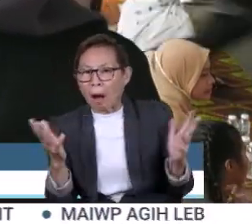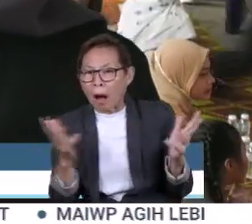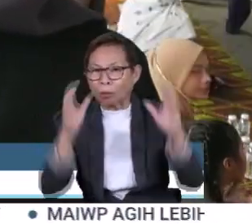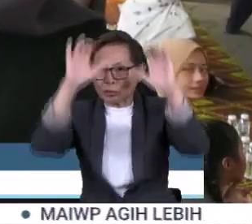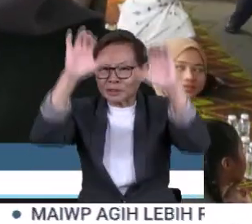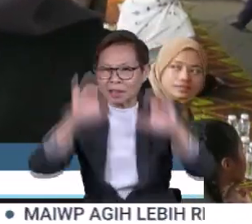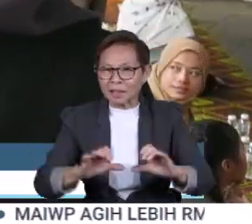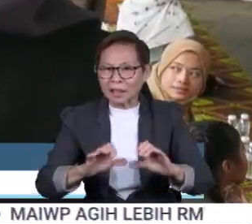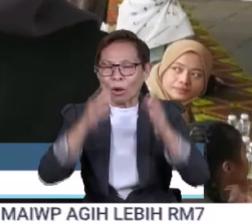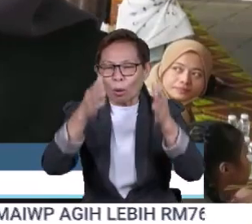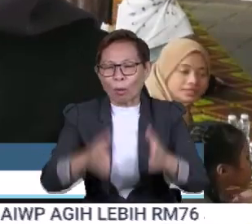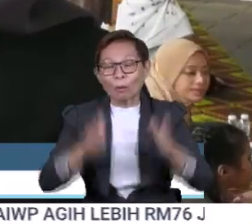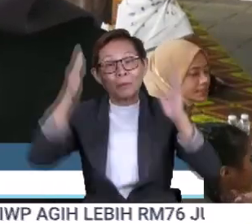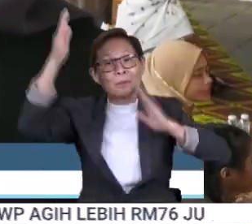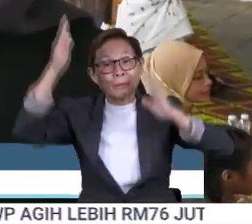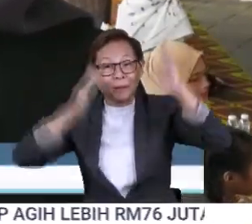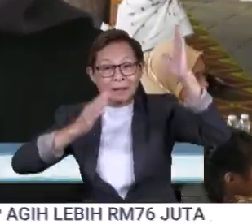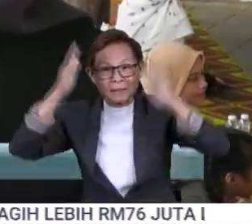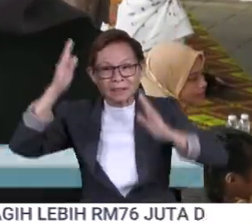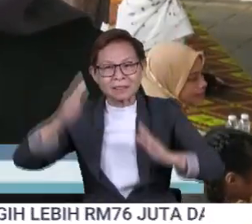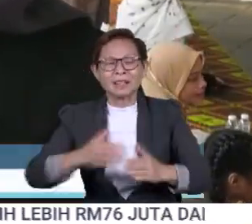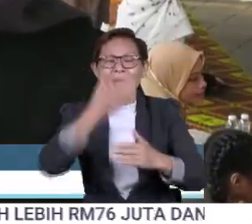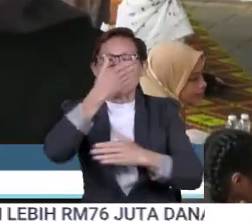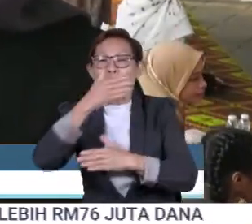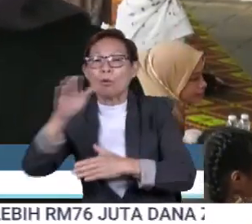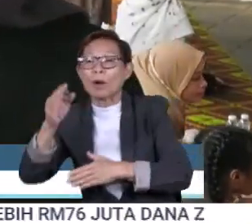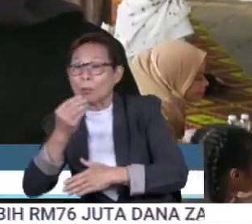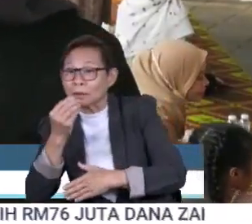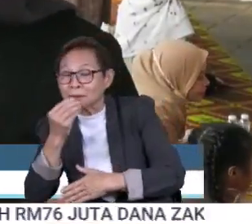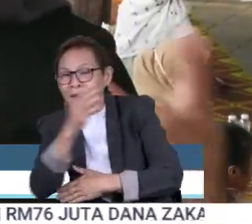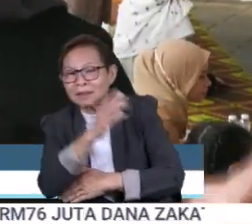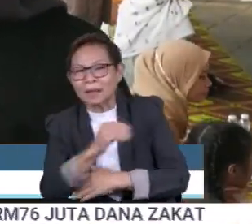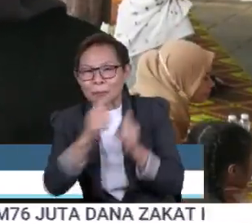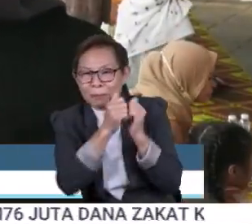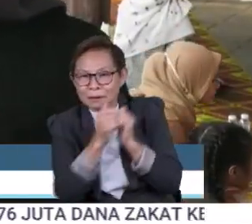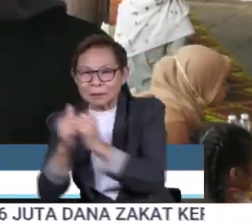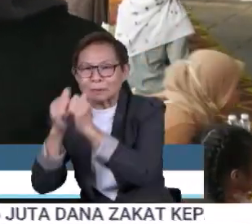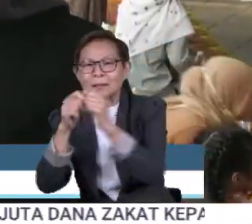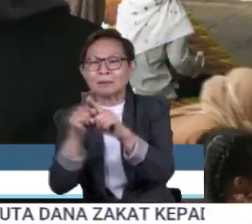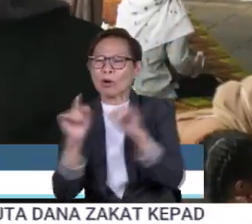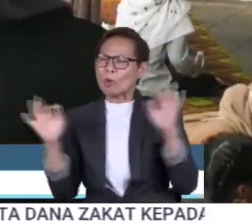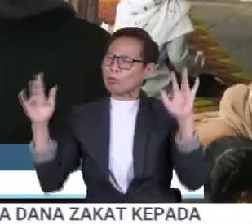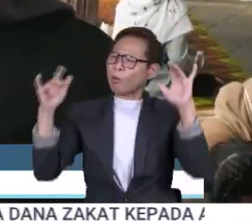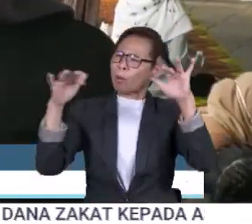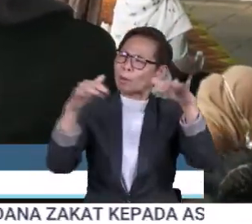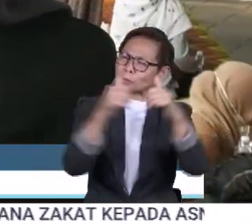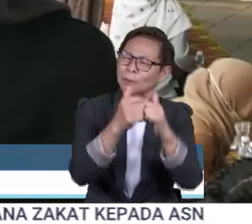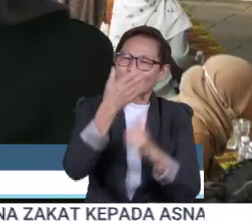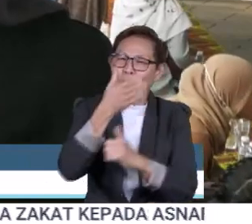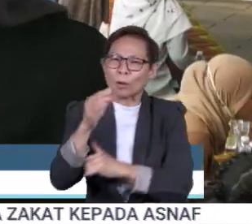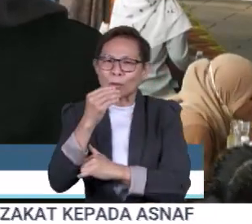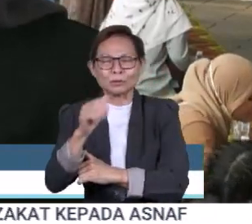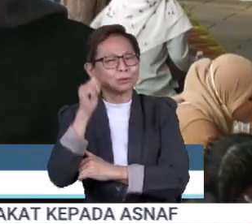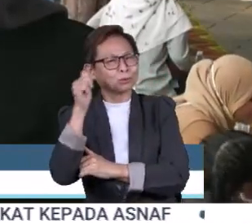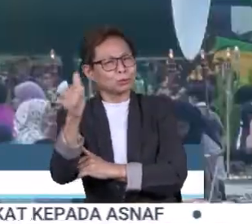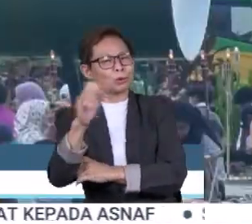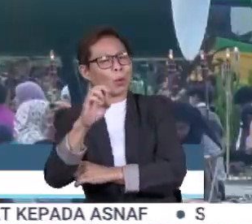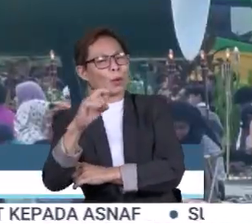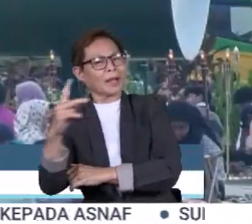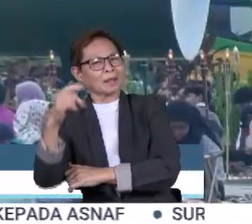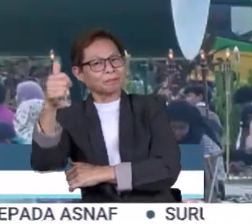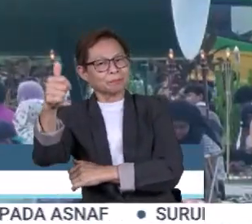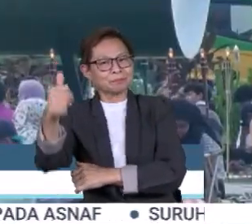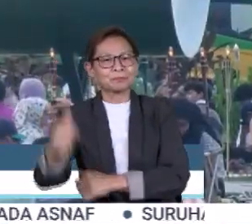cara orang Malaysia buka puasa sama-sama macam ni. Good lah. Good. Okay lah.